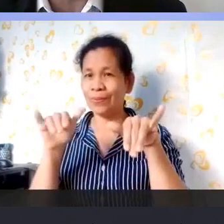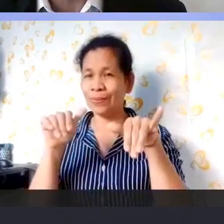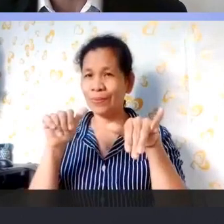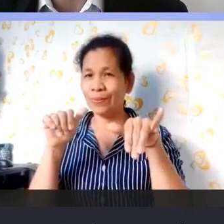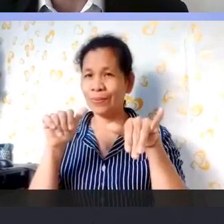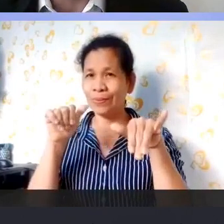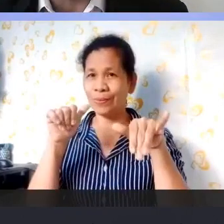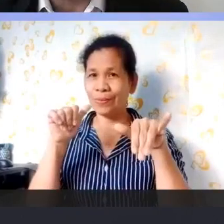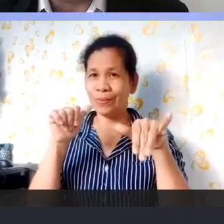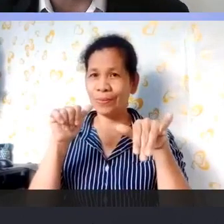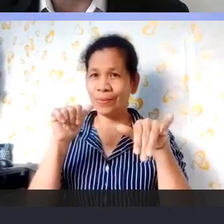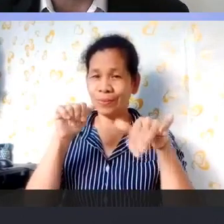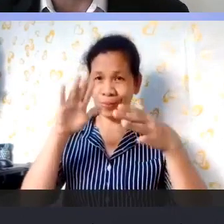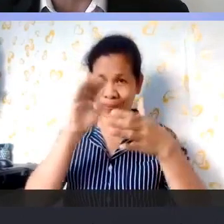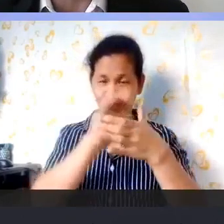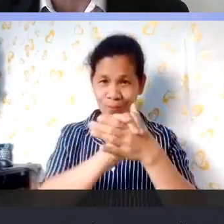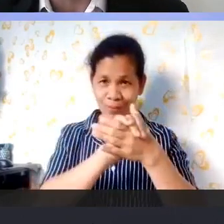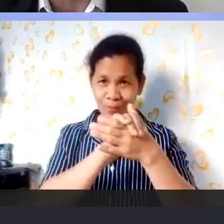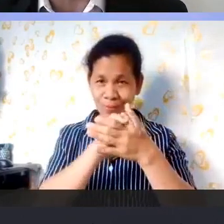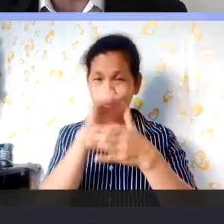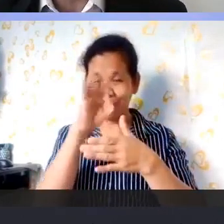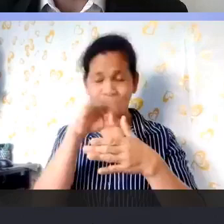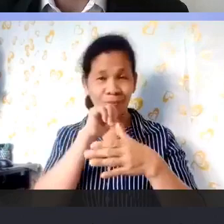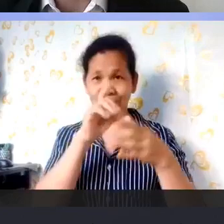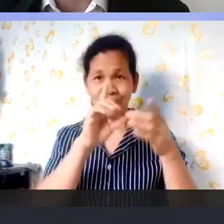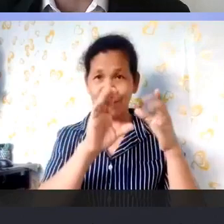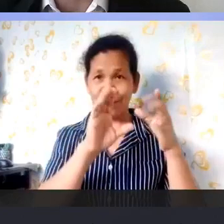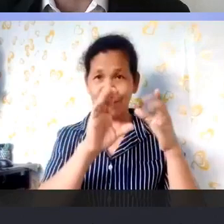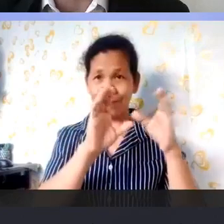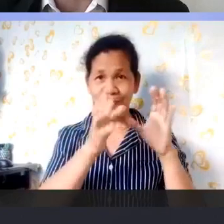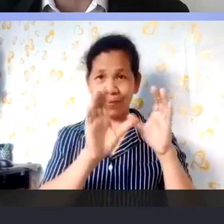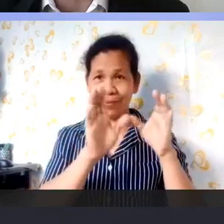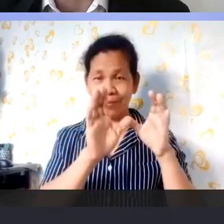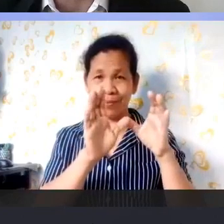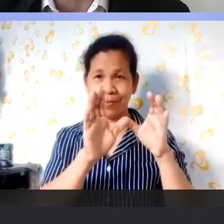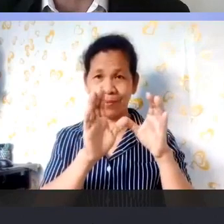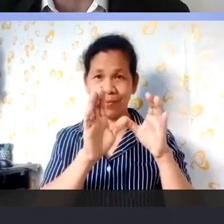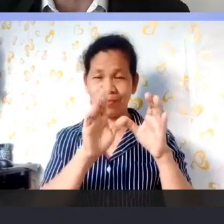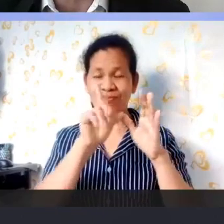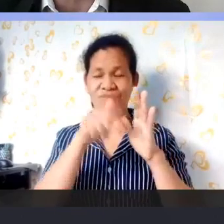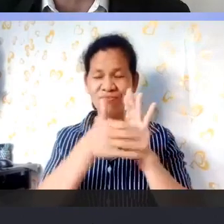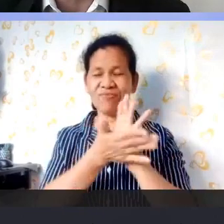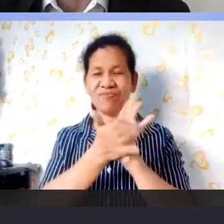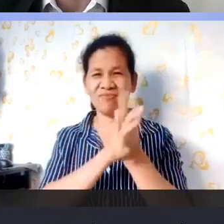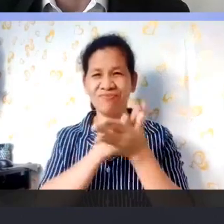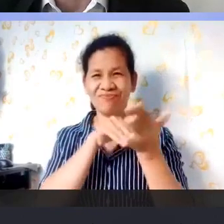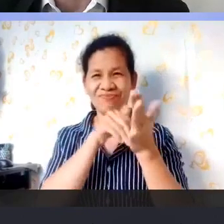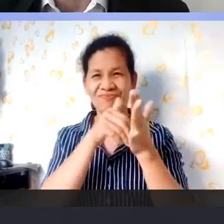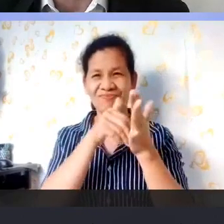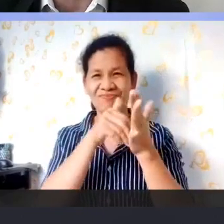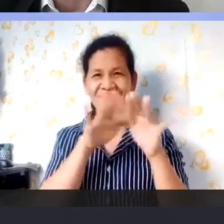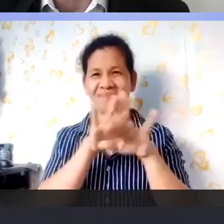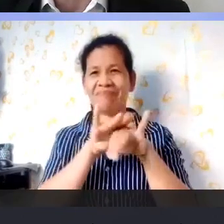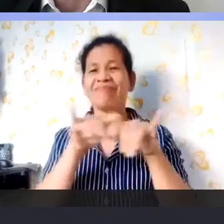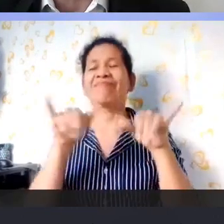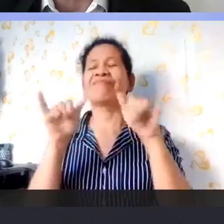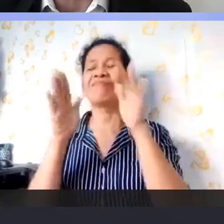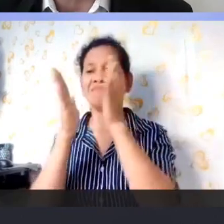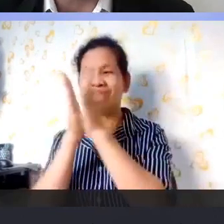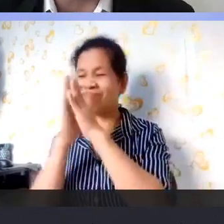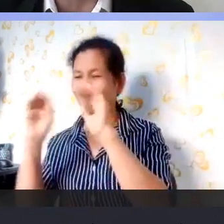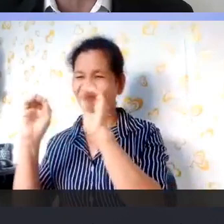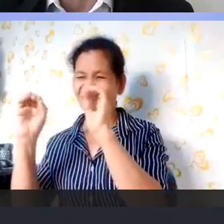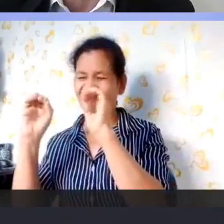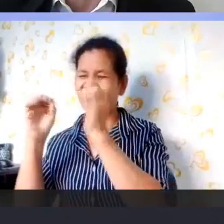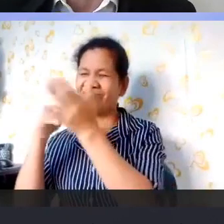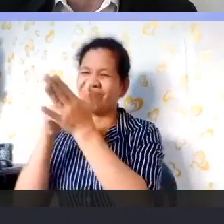nag-uusap, tumatamlay na ang relasyon. Same po pag di na tayo nagpipray, tumatamlay ang faith